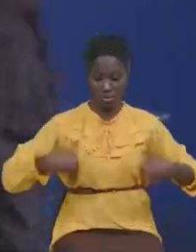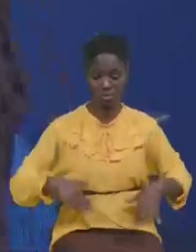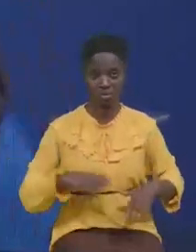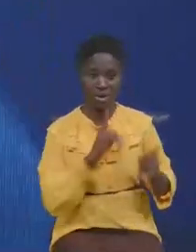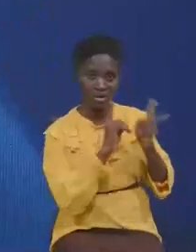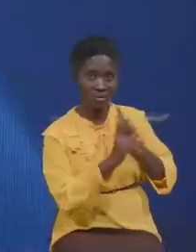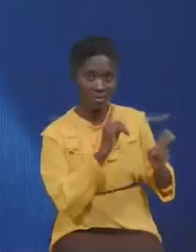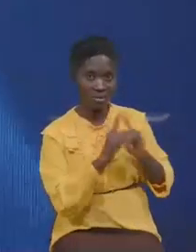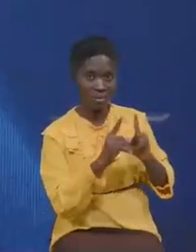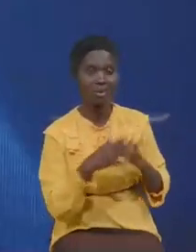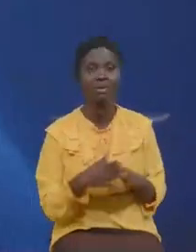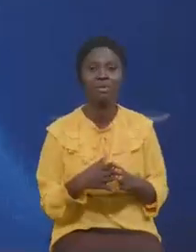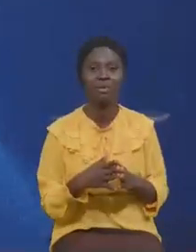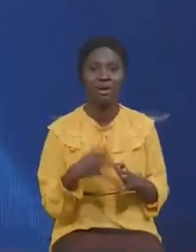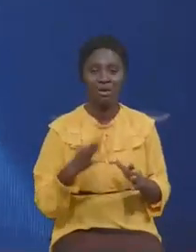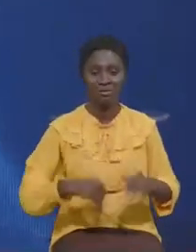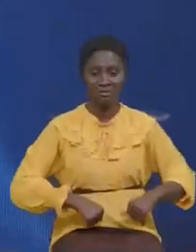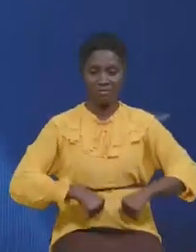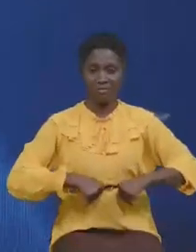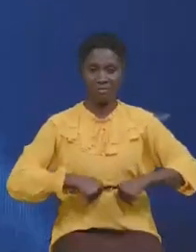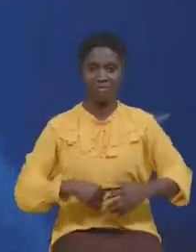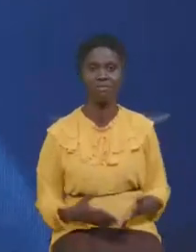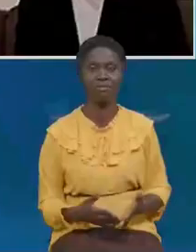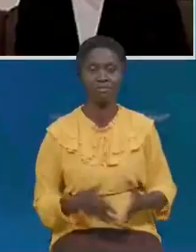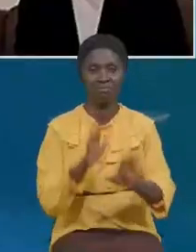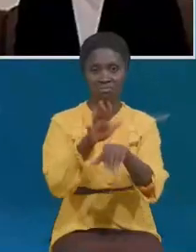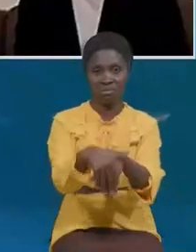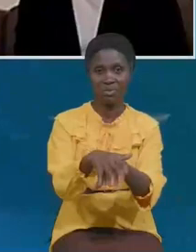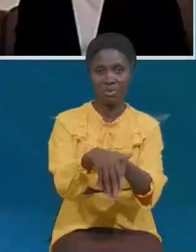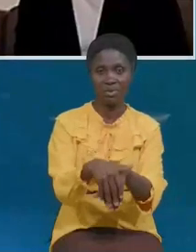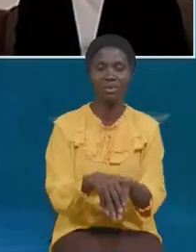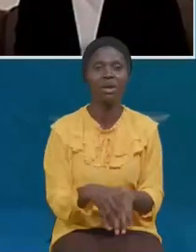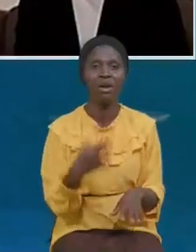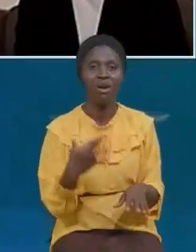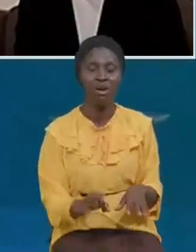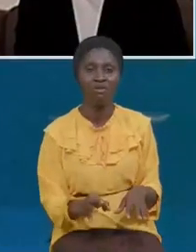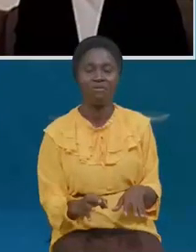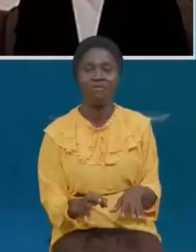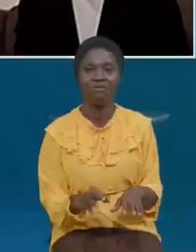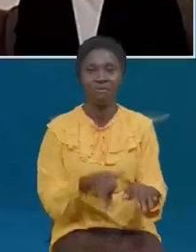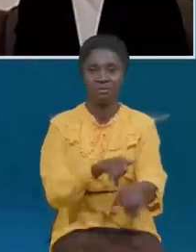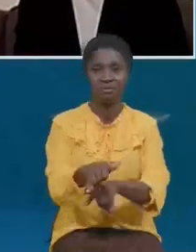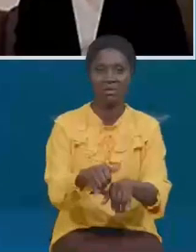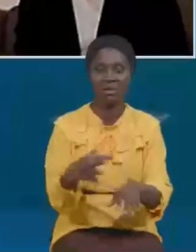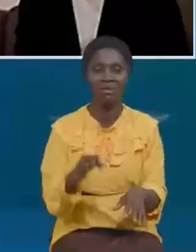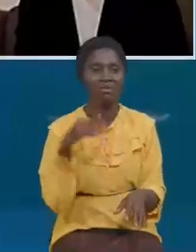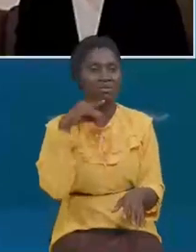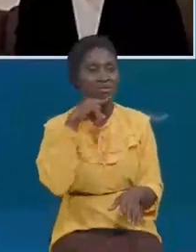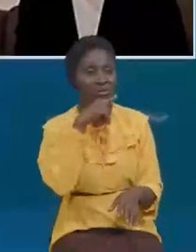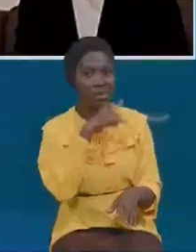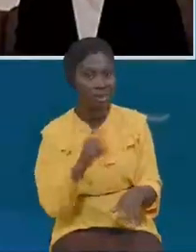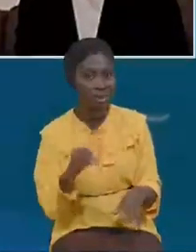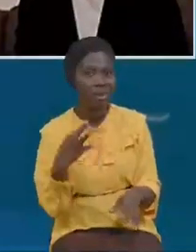habit, la malice, la ruse, l'hypocrisie, la séduction, le